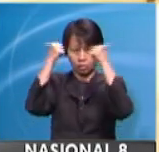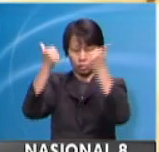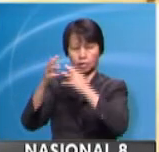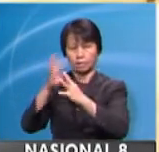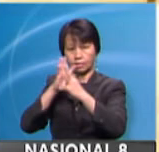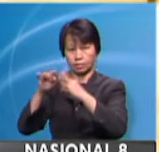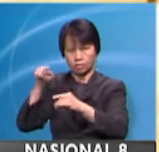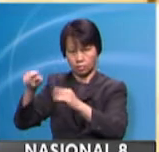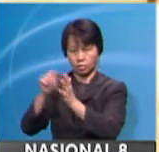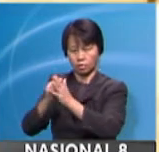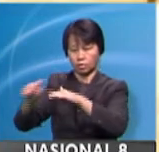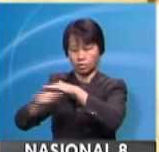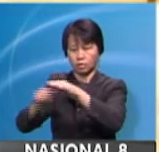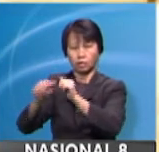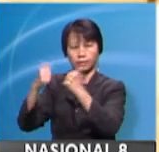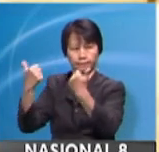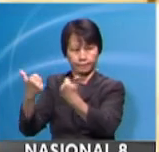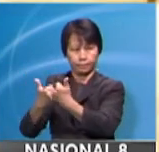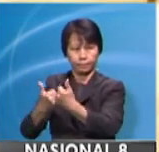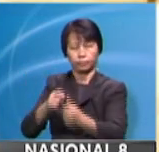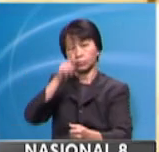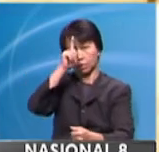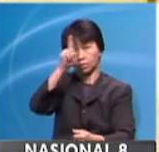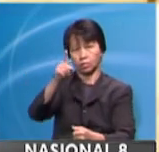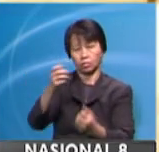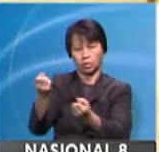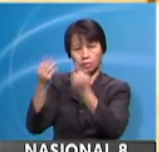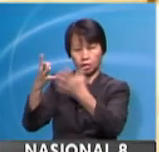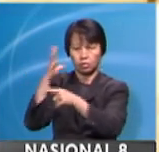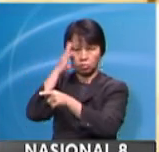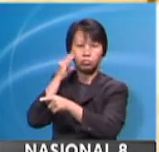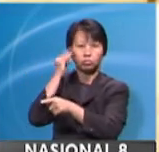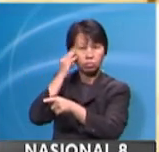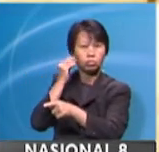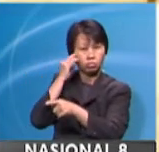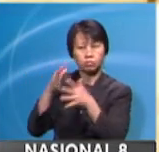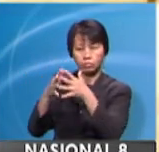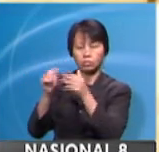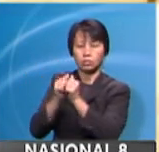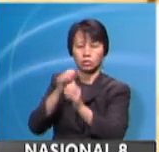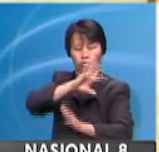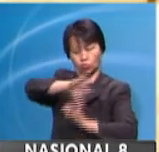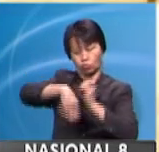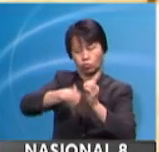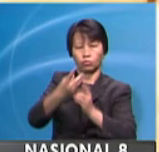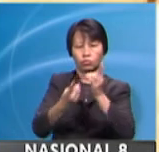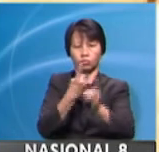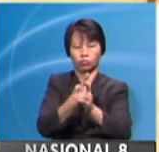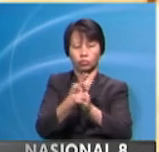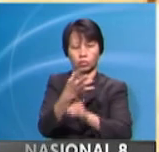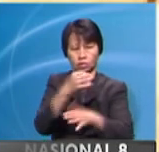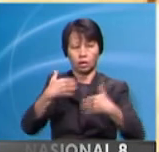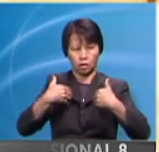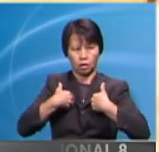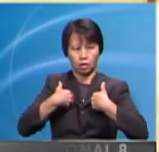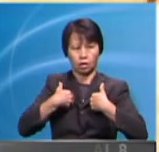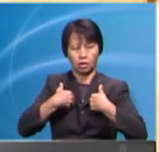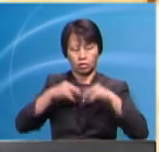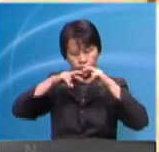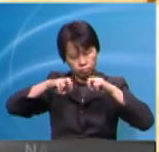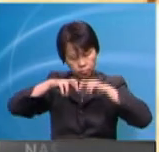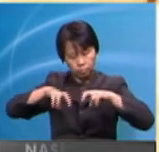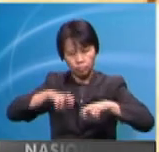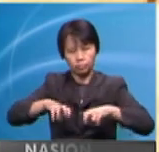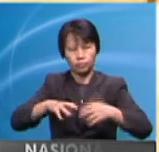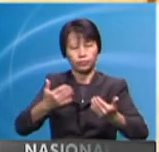ini merupakan satu persatuan yang memang banyak pengalaman di seluruh dunia. Mereka mengadakan research,